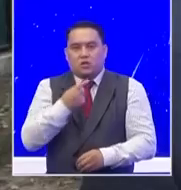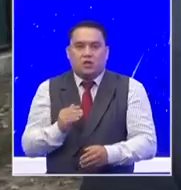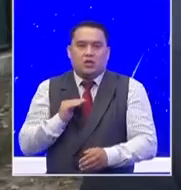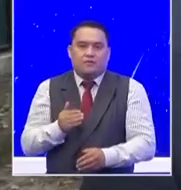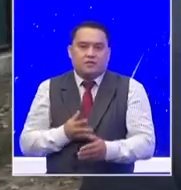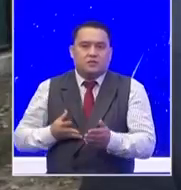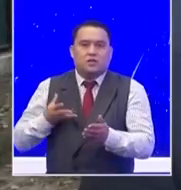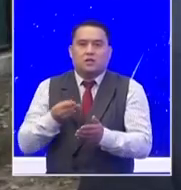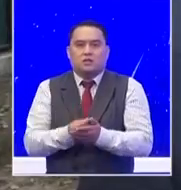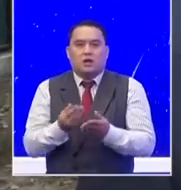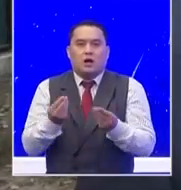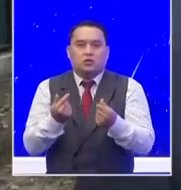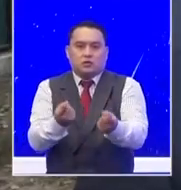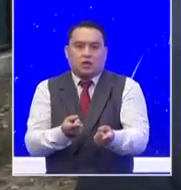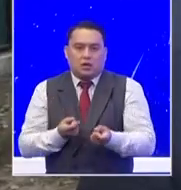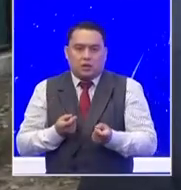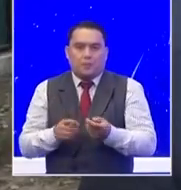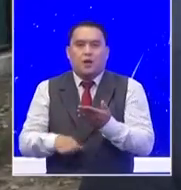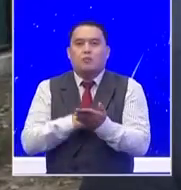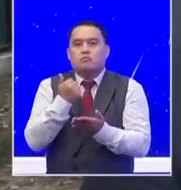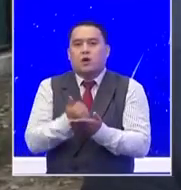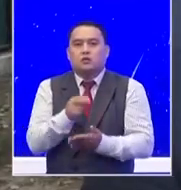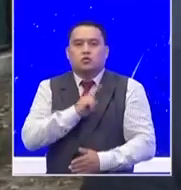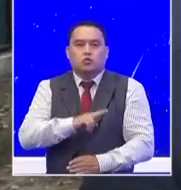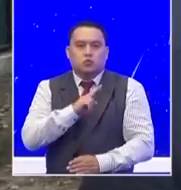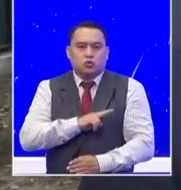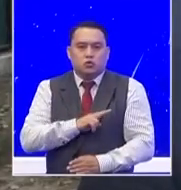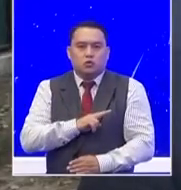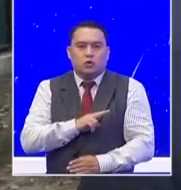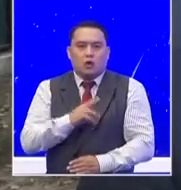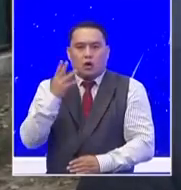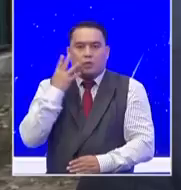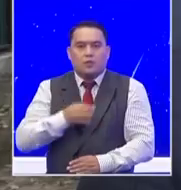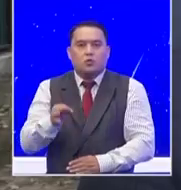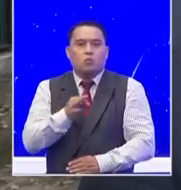есебінен қаражат тартылды. Ең басты жұмысымыз биыл облыс